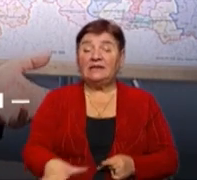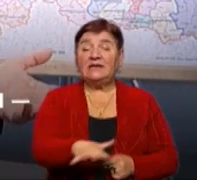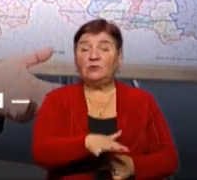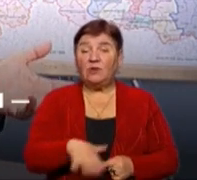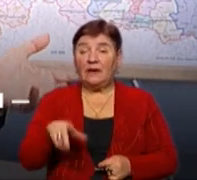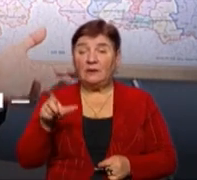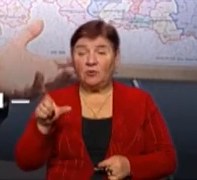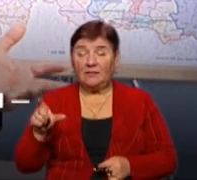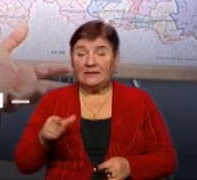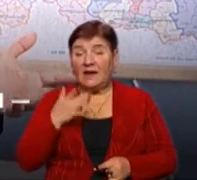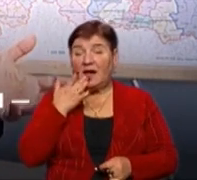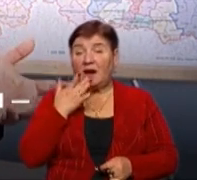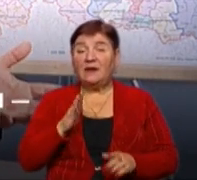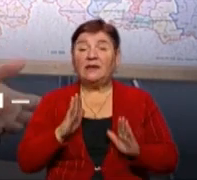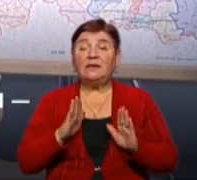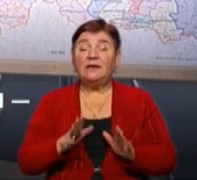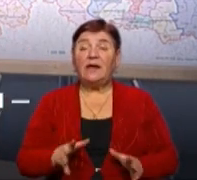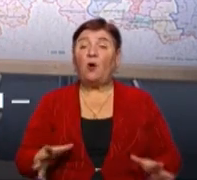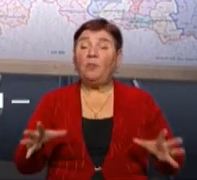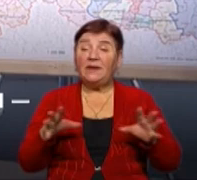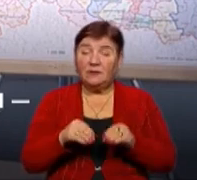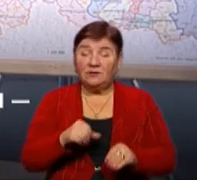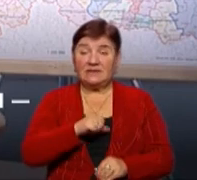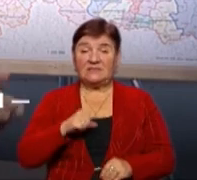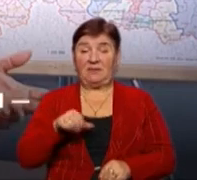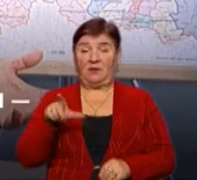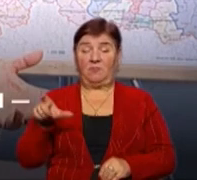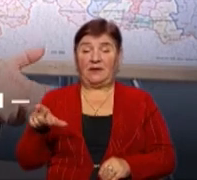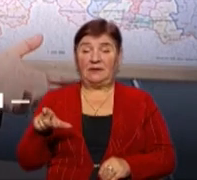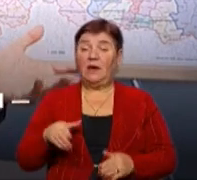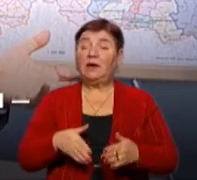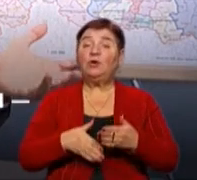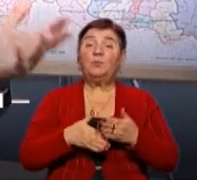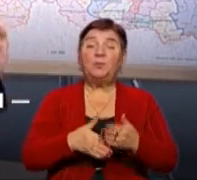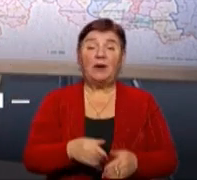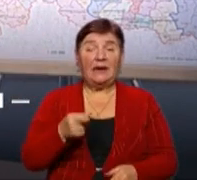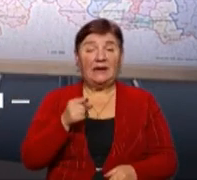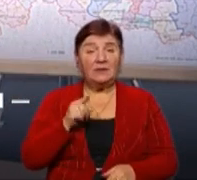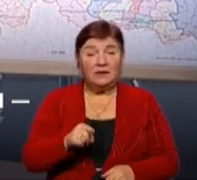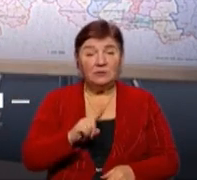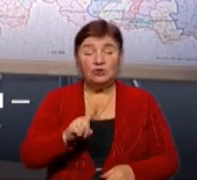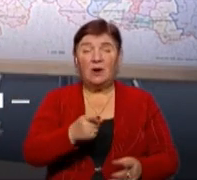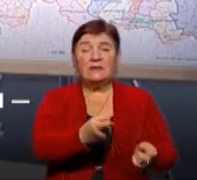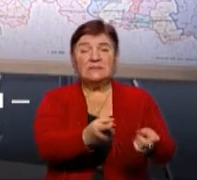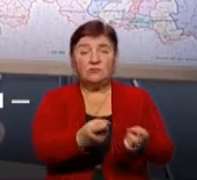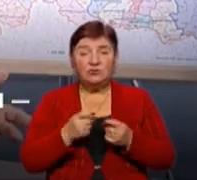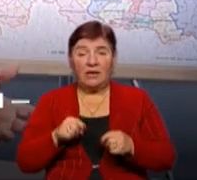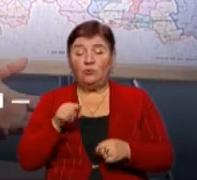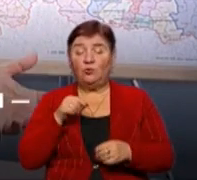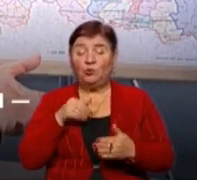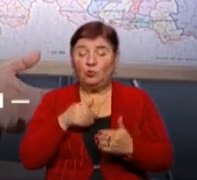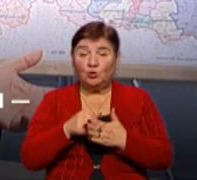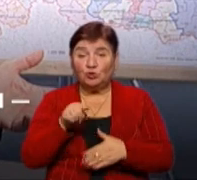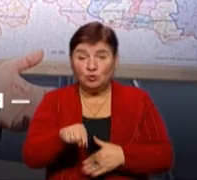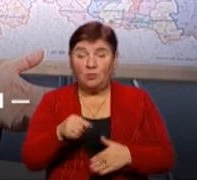громади, тому що рада тільки об'єднує зусилля самих територіальних громад і допомагає тим, що залучає до цього процесу